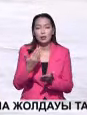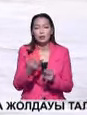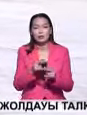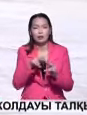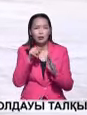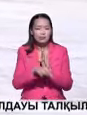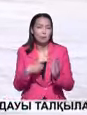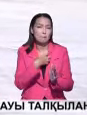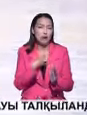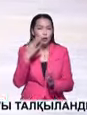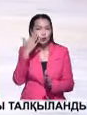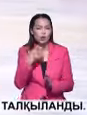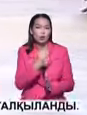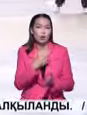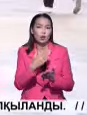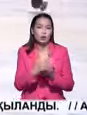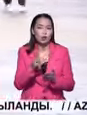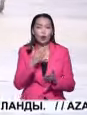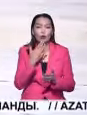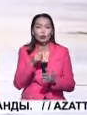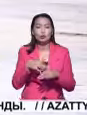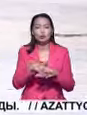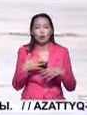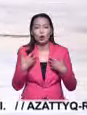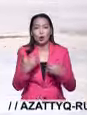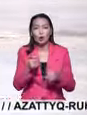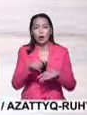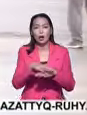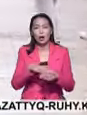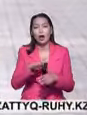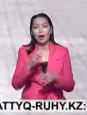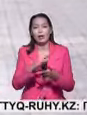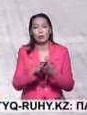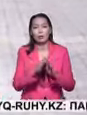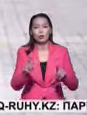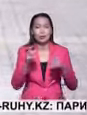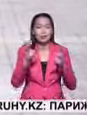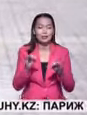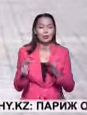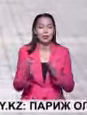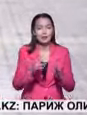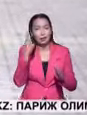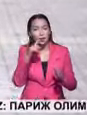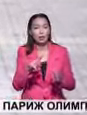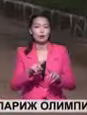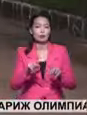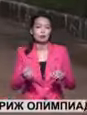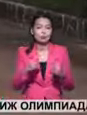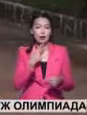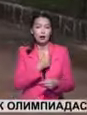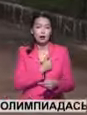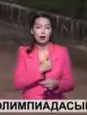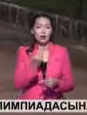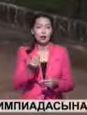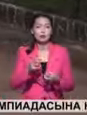мәні зор. Ұлт саулығынан бөлек, халықты әлеуметтік қолдау жүйесін жаңғырту, заң мен тәртіп идеологиясын орнықтыру, әскердегі әлімжеттіктің